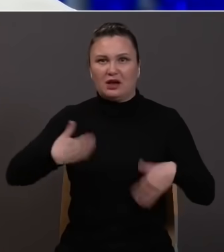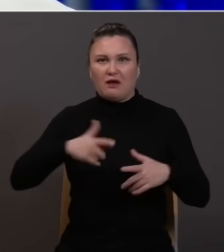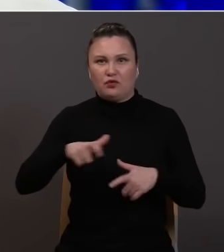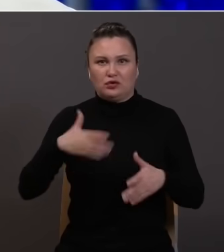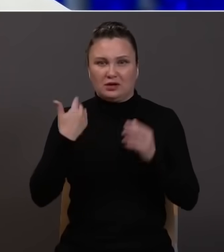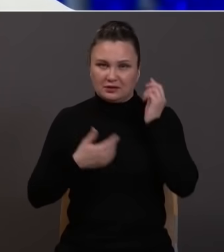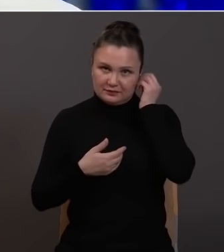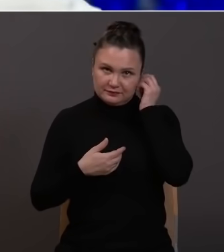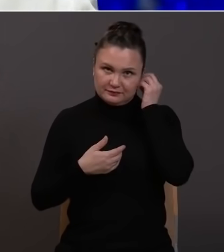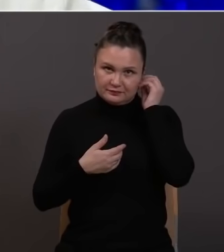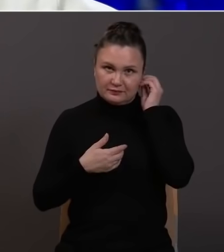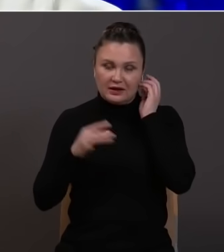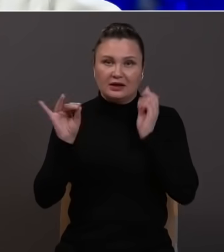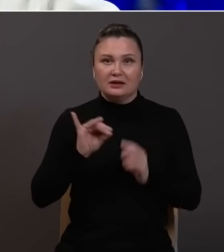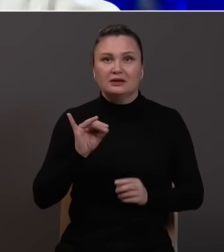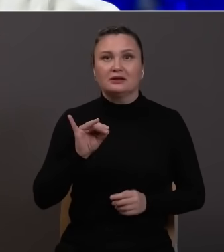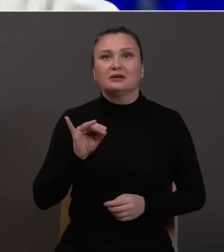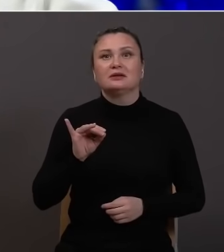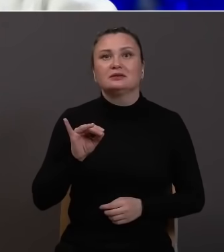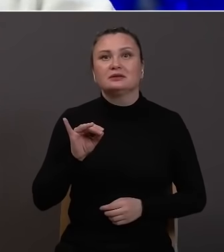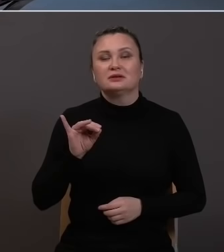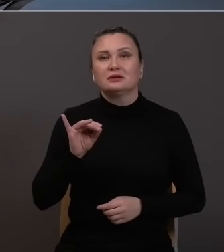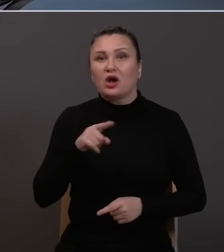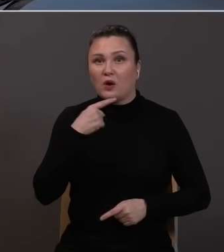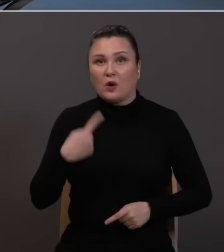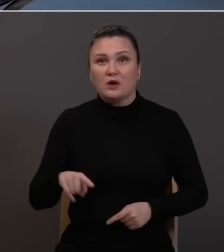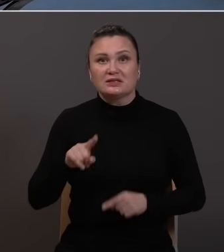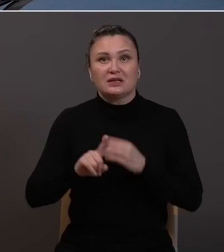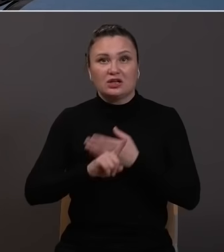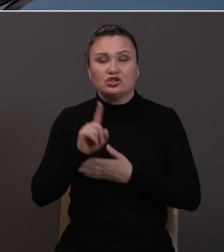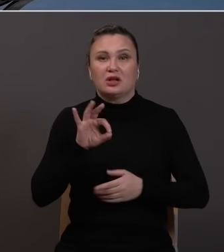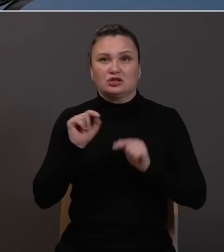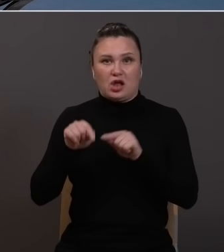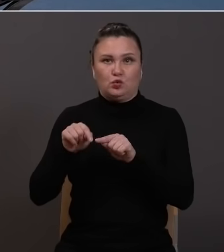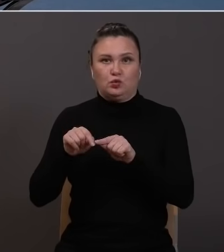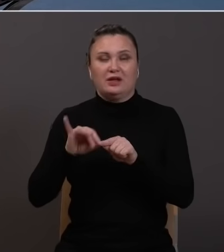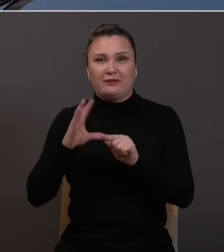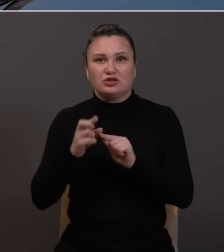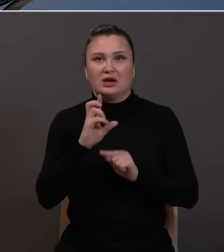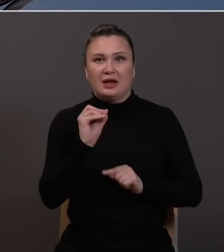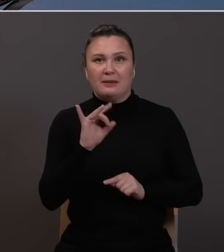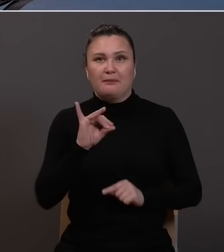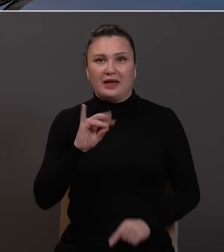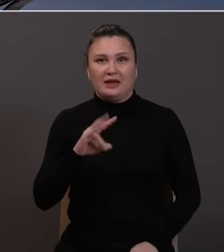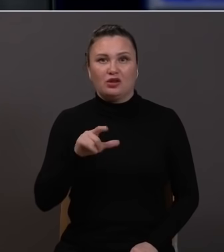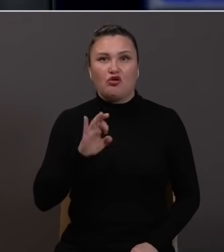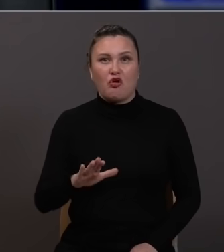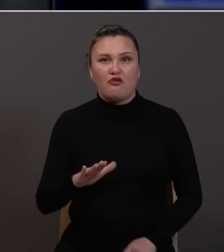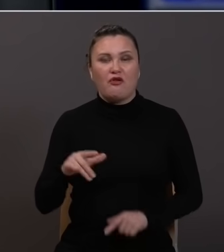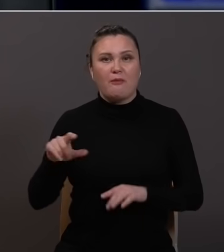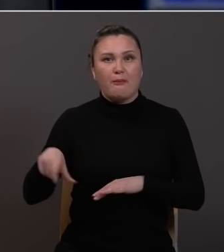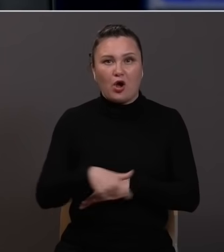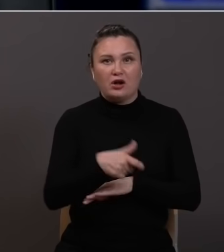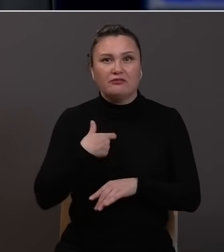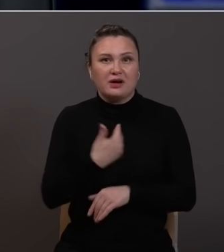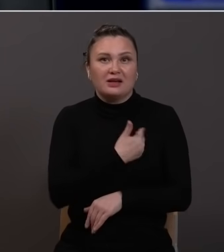с постоянным проживанием. И то есть Россия начинается оттуда. И вообще Берингов пролив — это такое некое место.